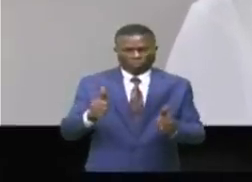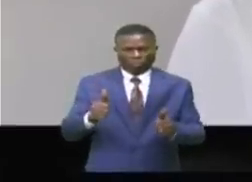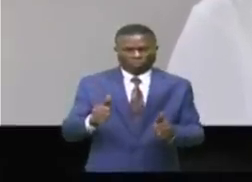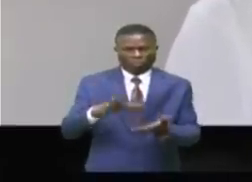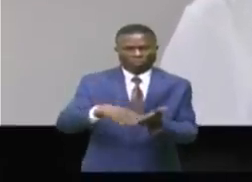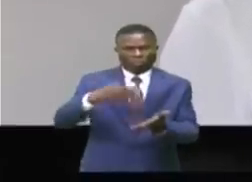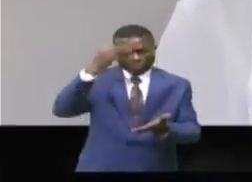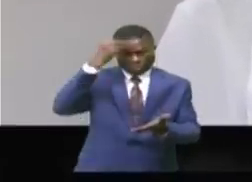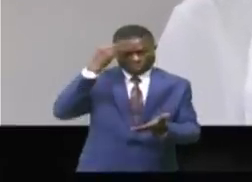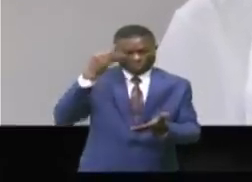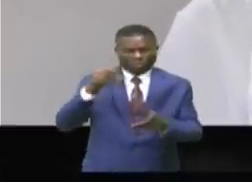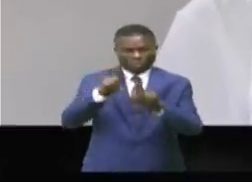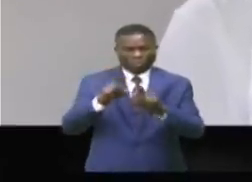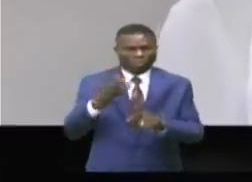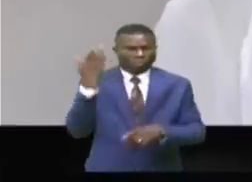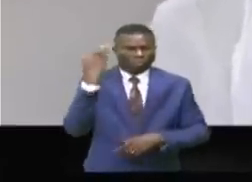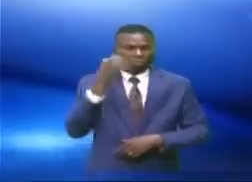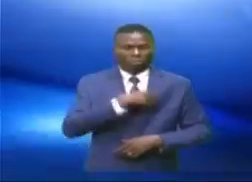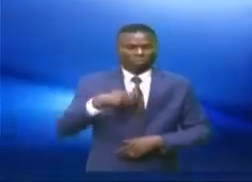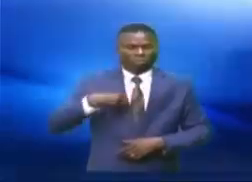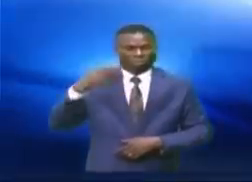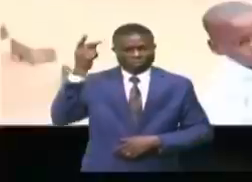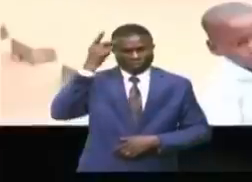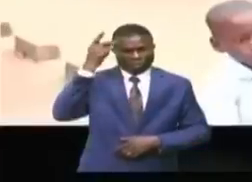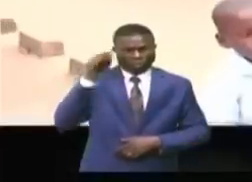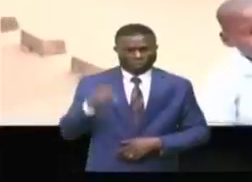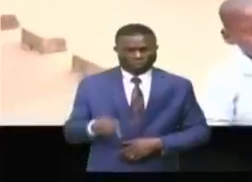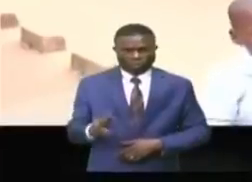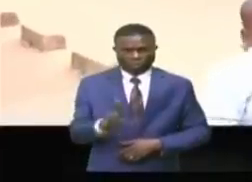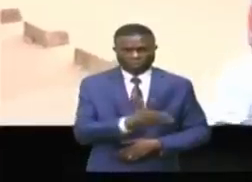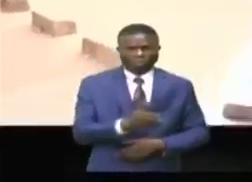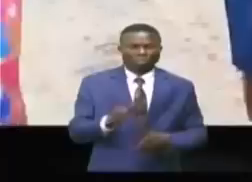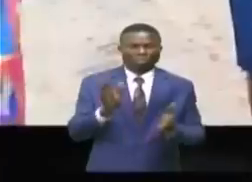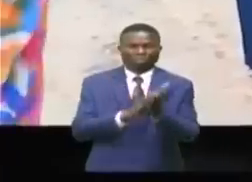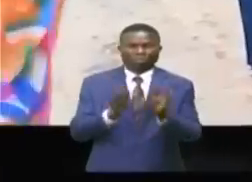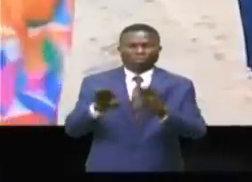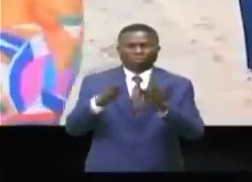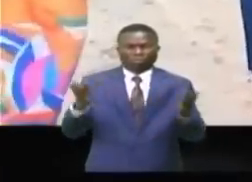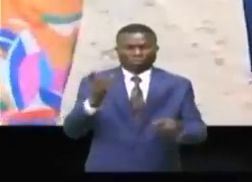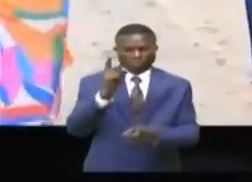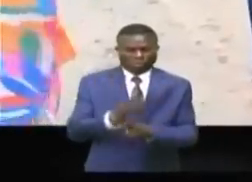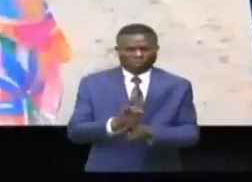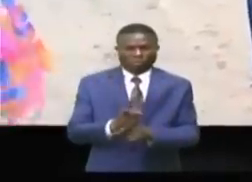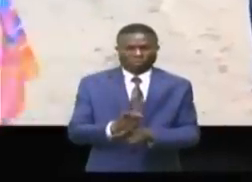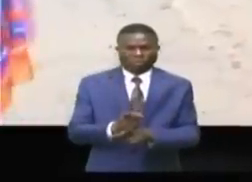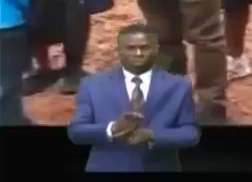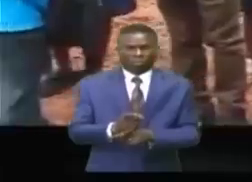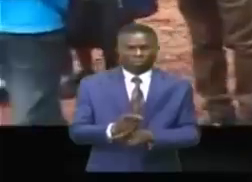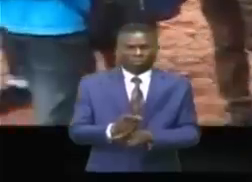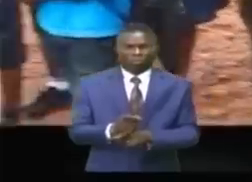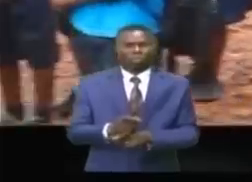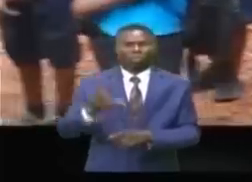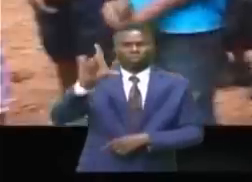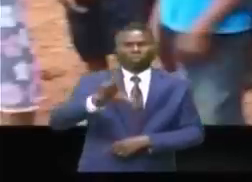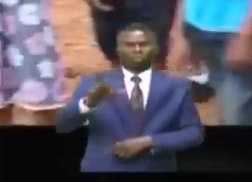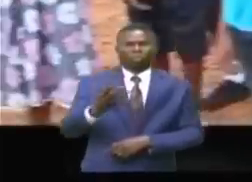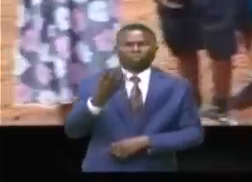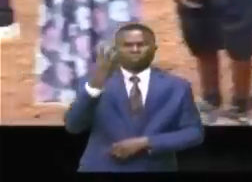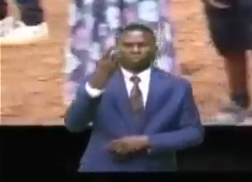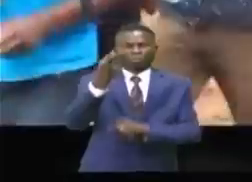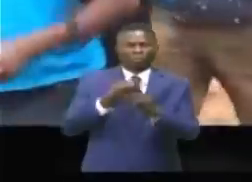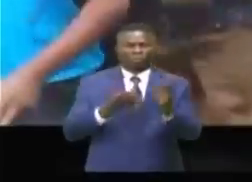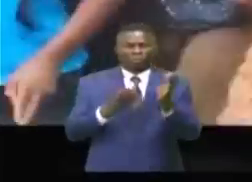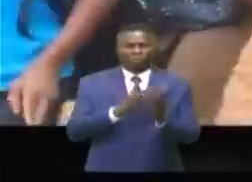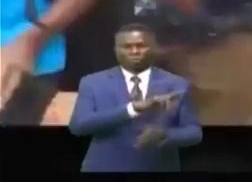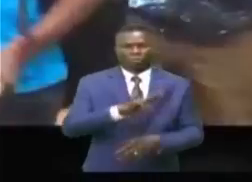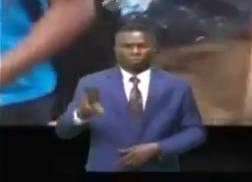2023-2024 aux élèves et parents de la capitale. Rentrée scolaire effective mais timide, c'est lundi 4